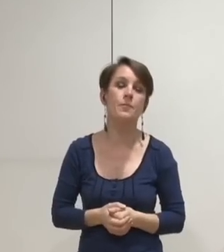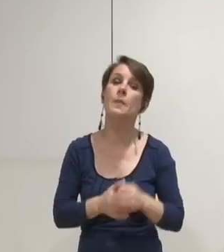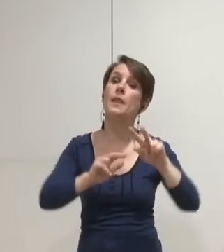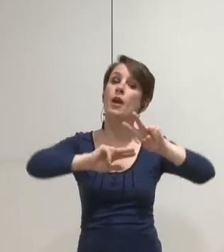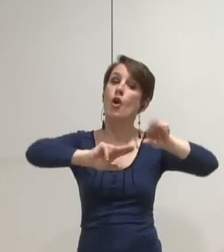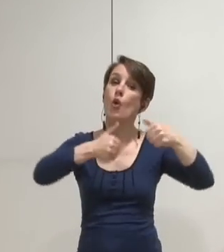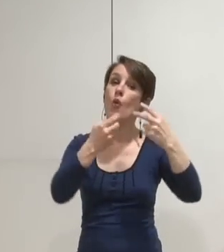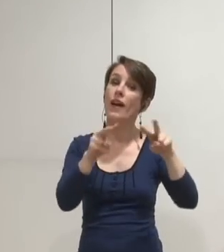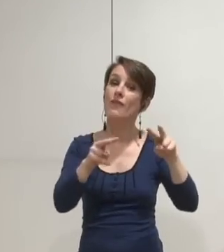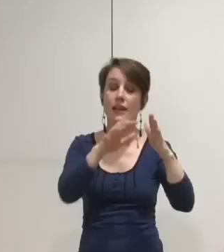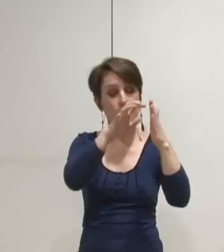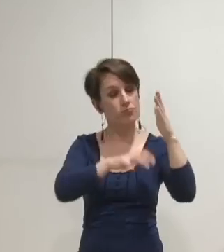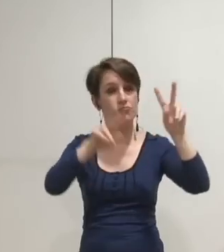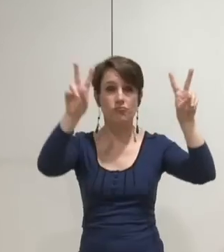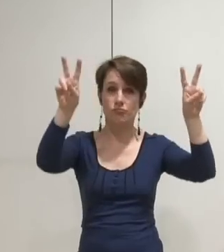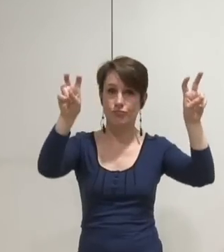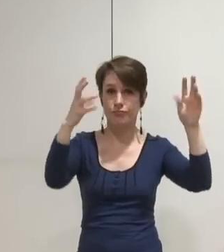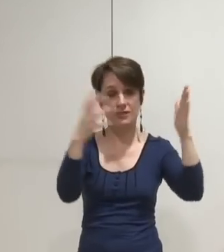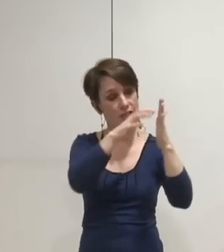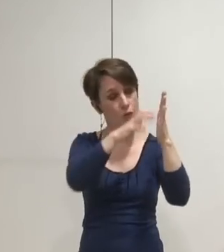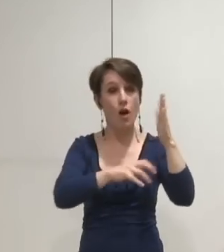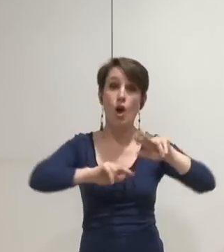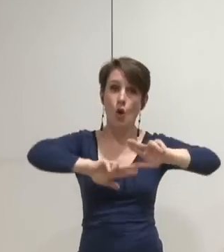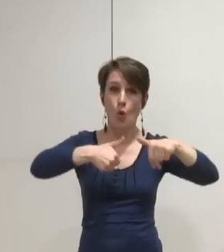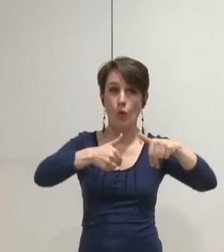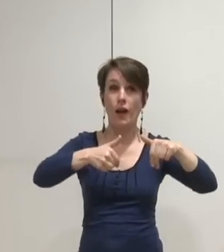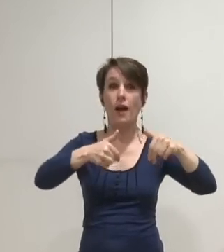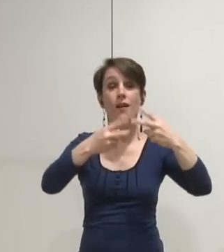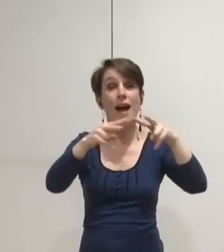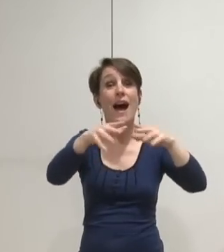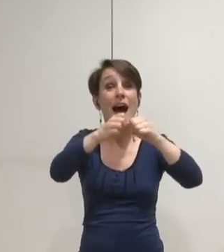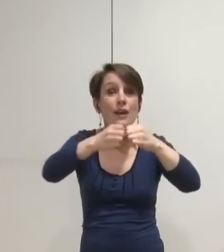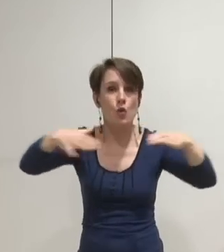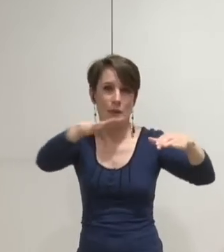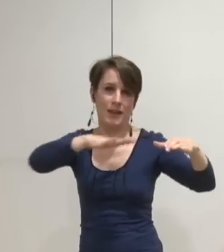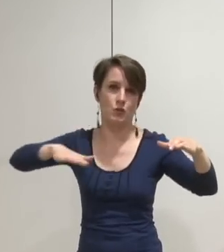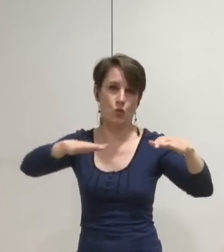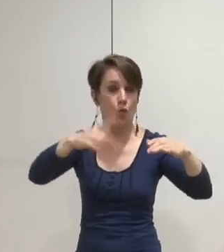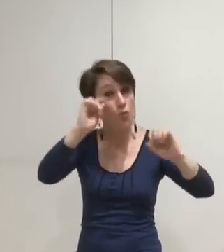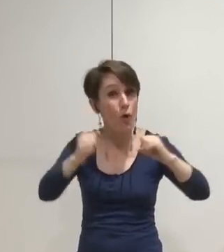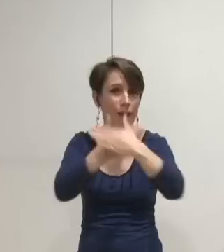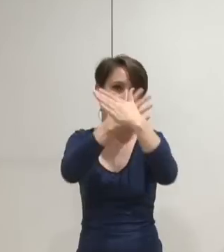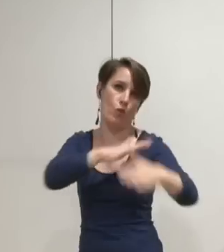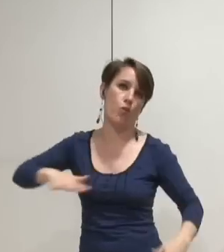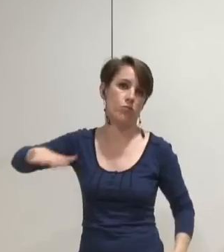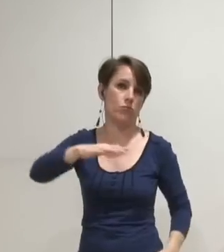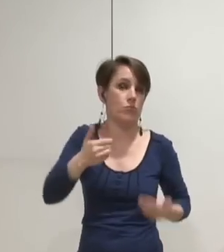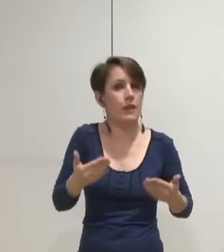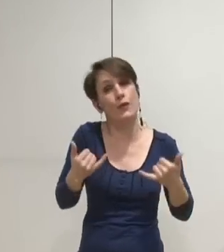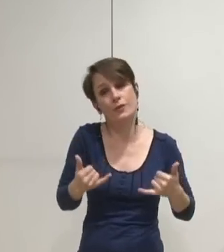contrat de ville comme son nom l'indique est maintenant un contrat d'agglomération un contrat donc de métropole pour ce qui nous